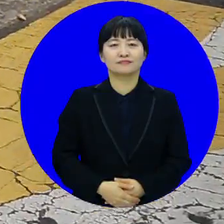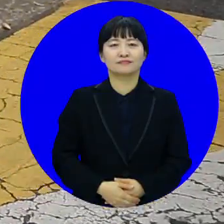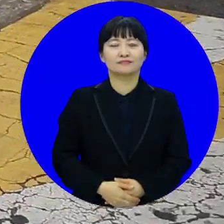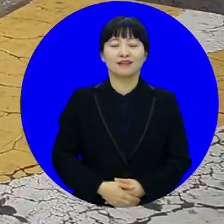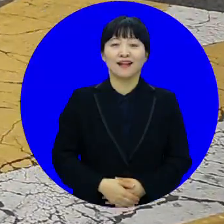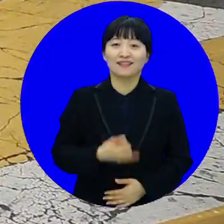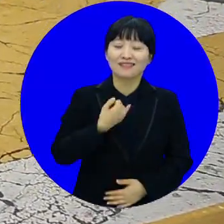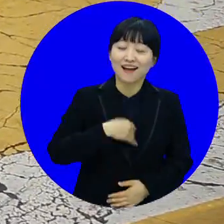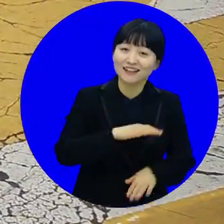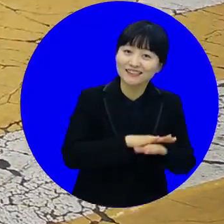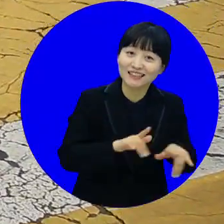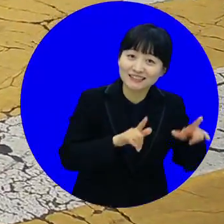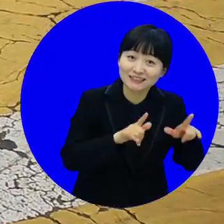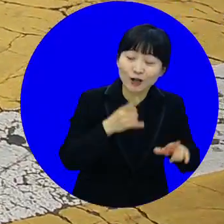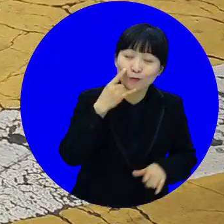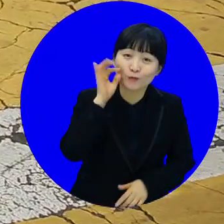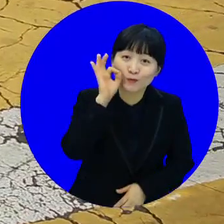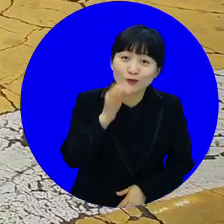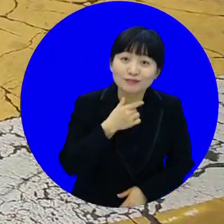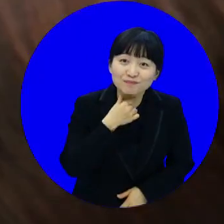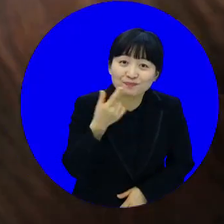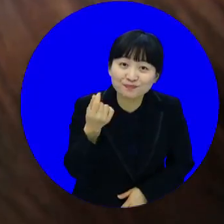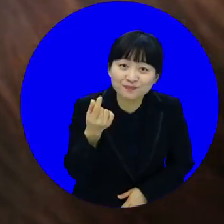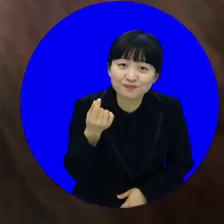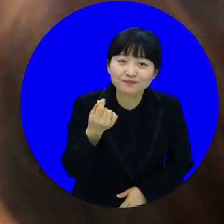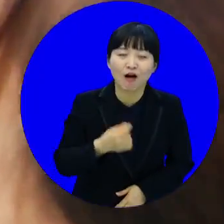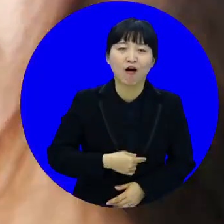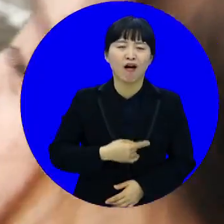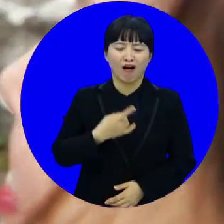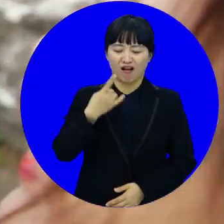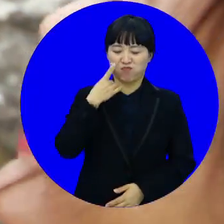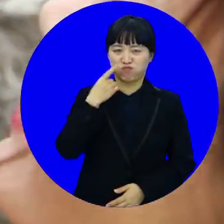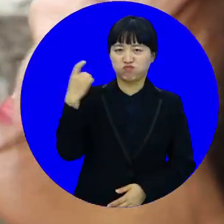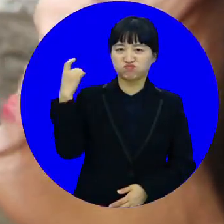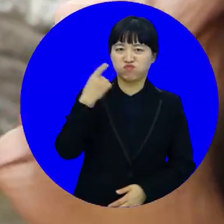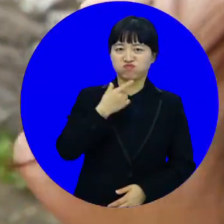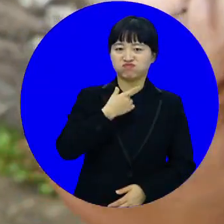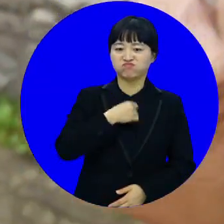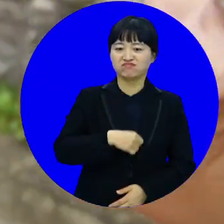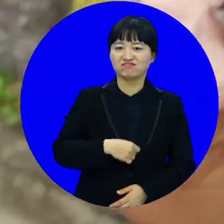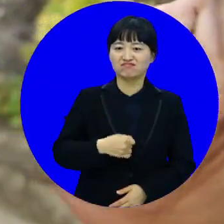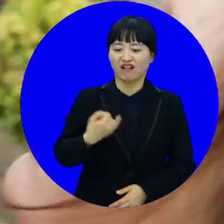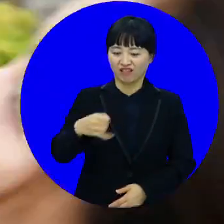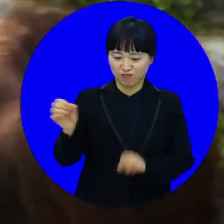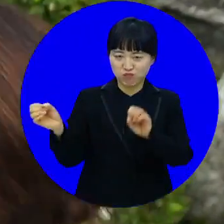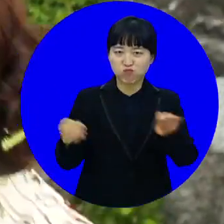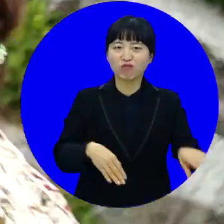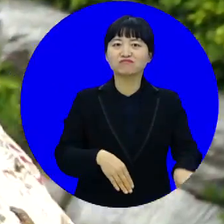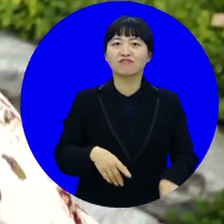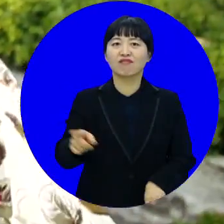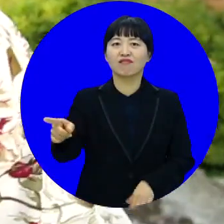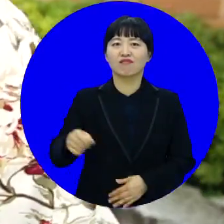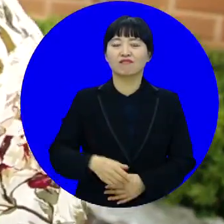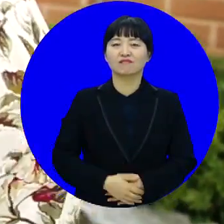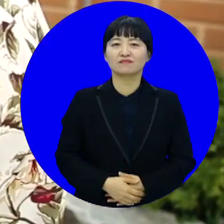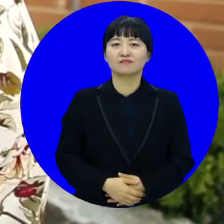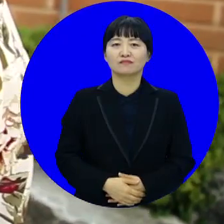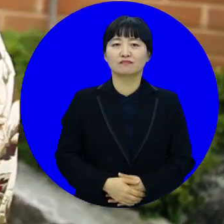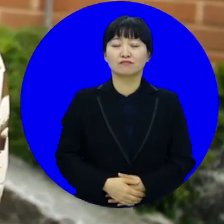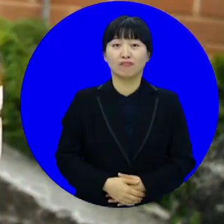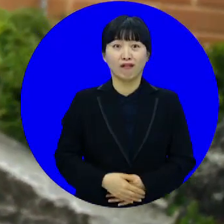우리 미나 잘 지냈어? 엄마 보고 싶었어. 엄마 소리가 듣고 싶긴 듣고 싶나 보다. 애버리고 할 때